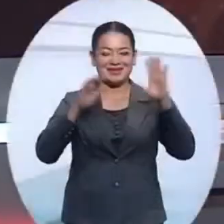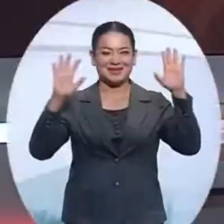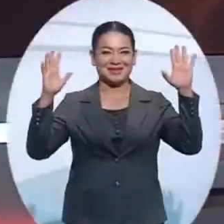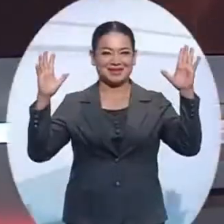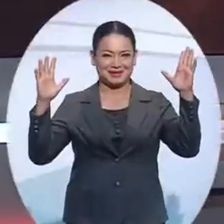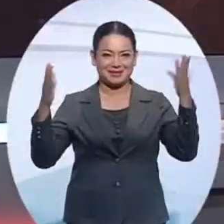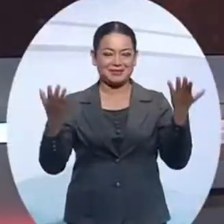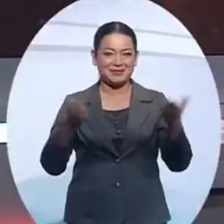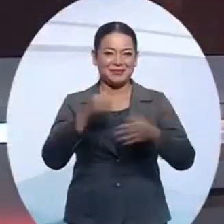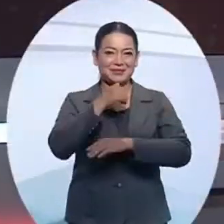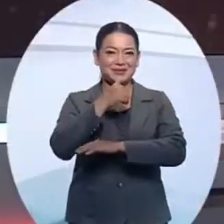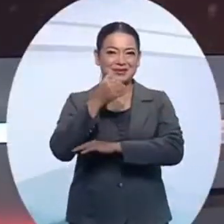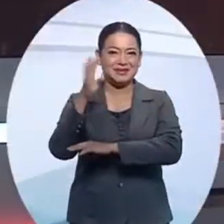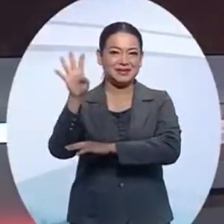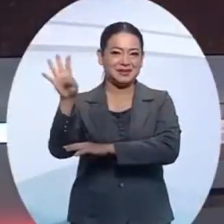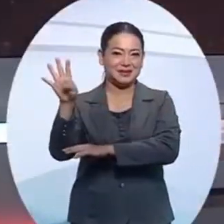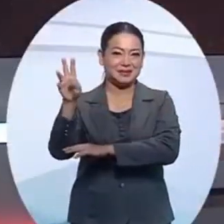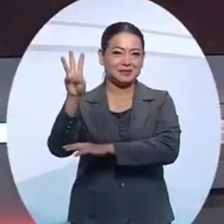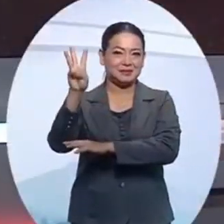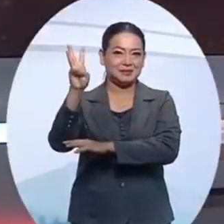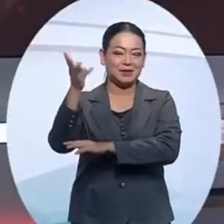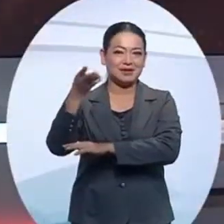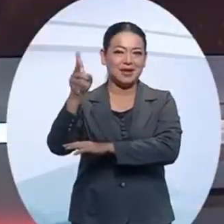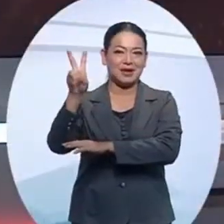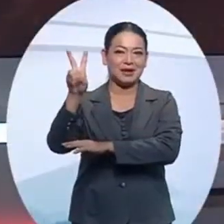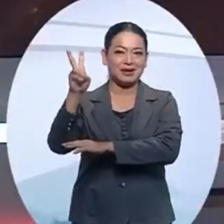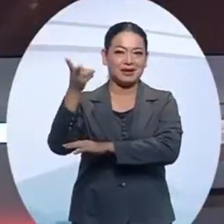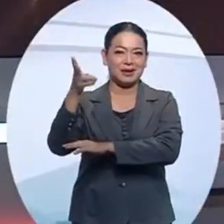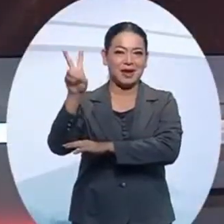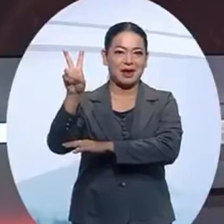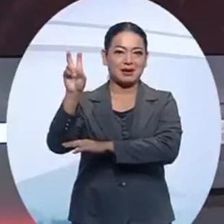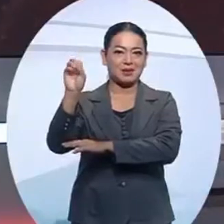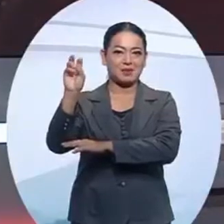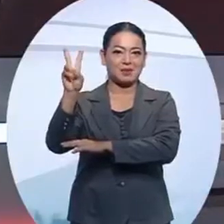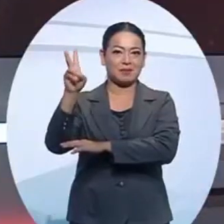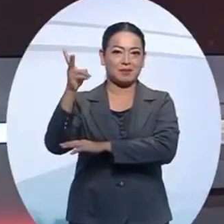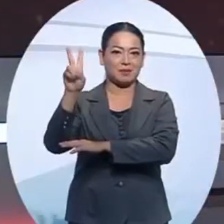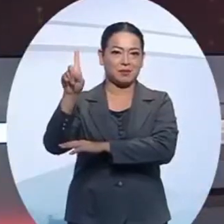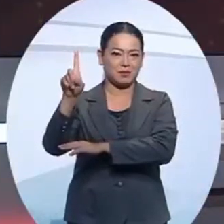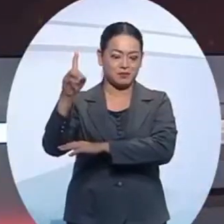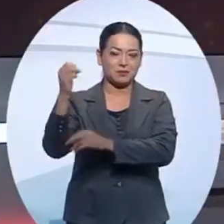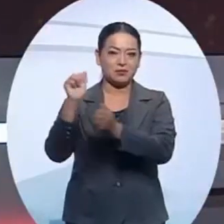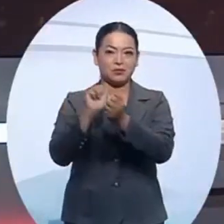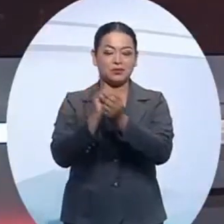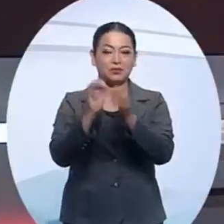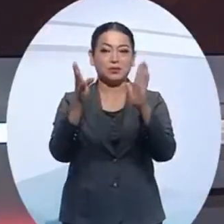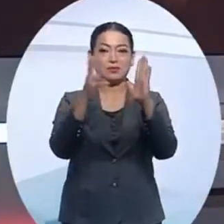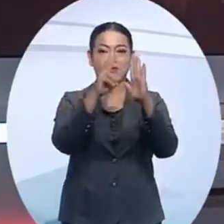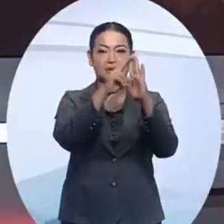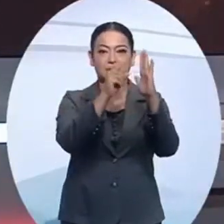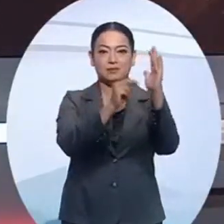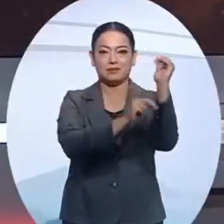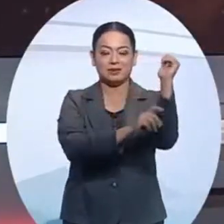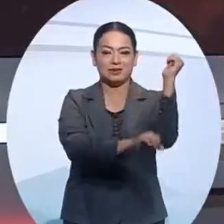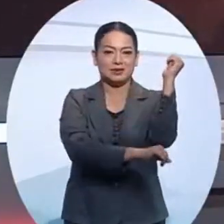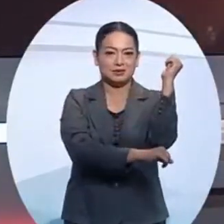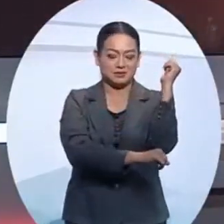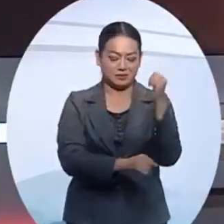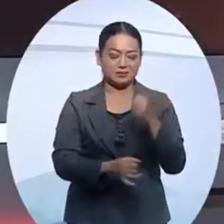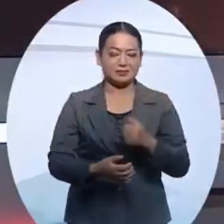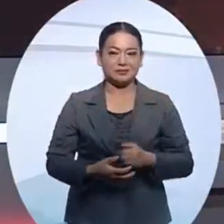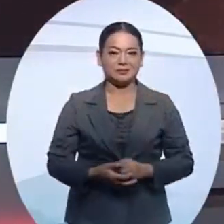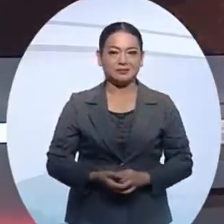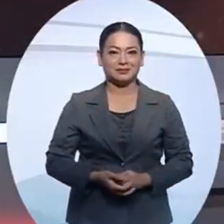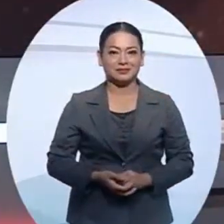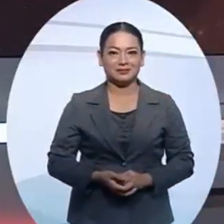Kính chào quý vị, hôm nay thứ Tư ngày 3 tháng 2 năm 2021. Mời quý vị theo dõi bản tin buổi trưa của Đài Truyền hình Thành phố Hồ Chí Minh. Phần đầu bản tin sẽ có